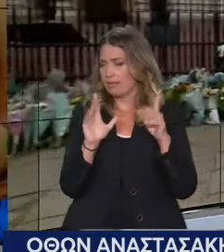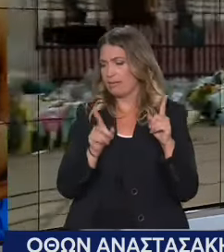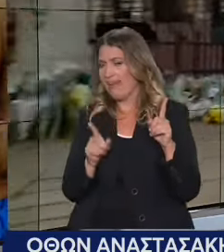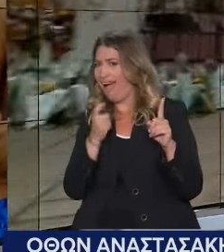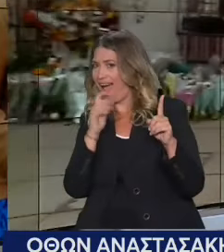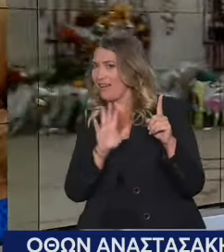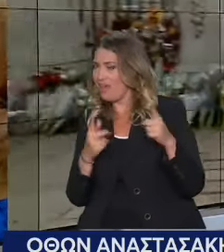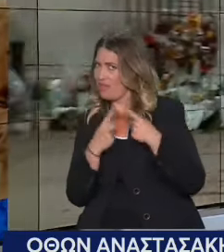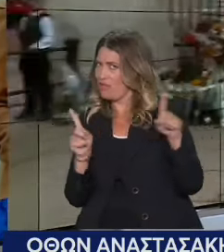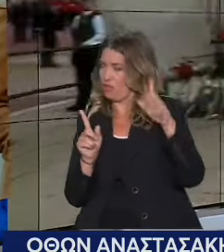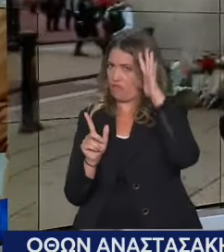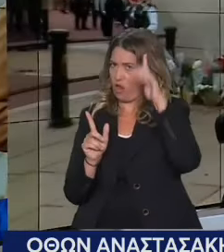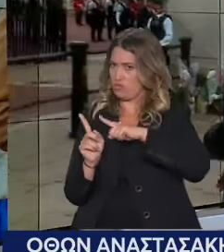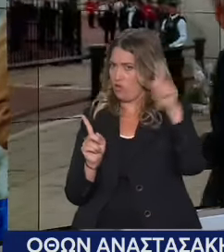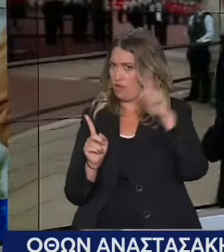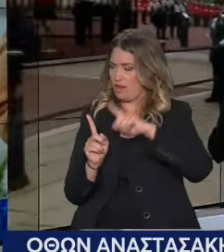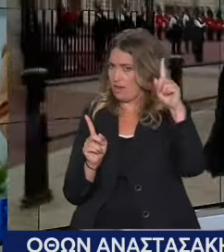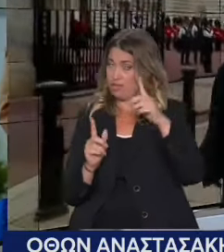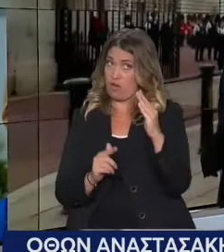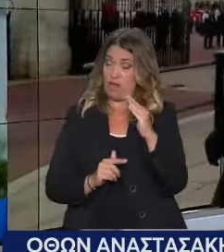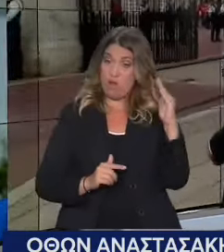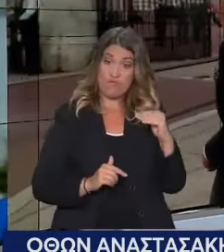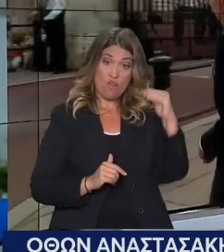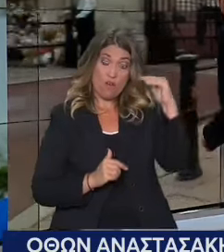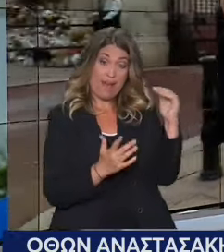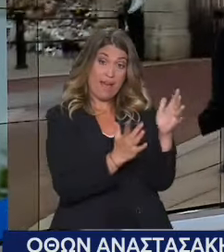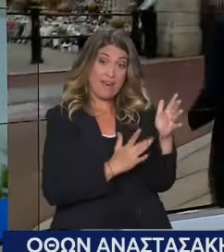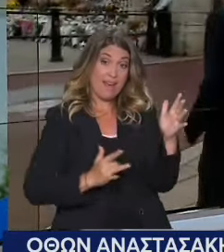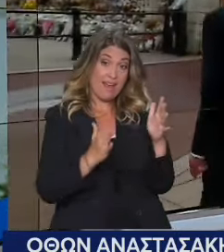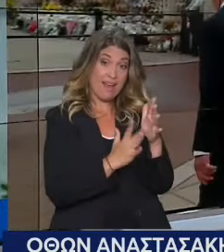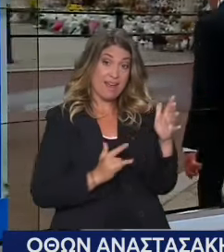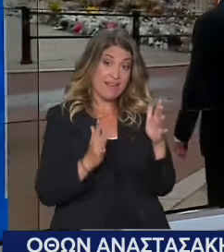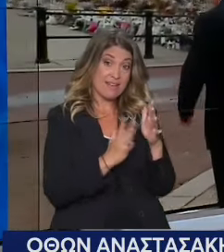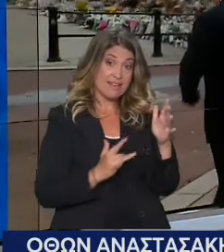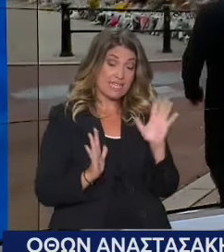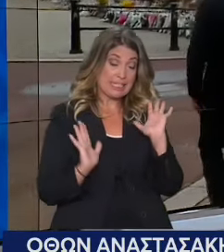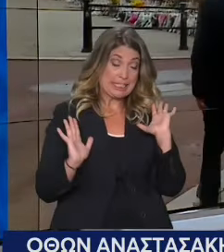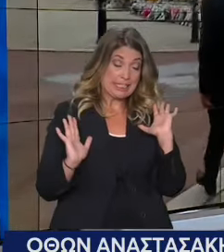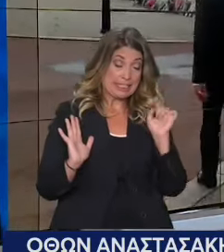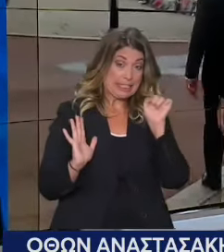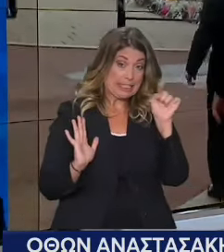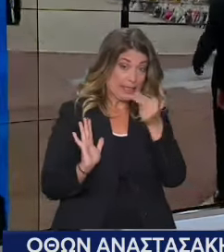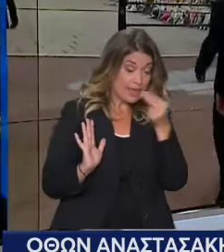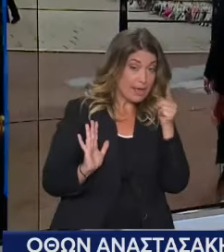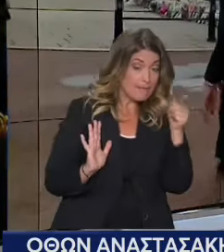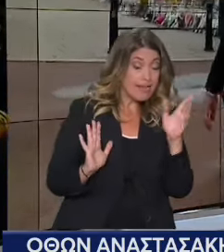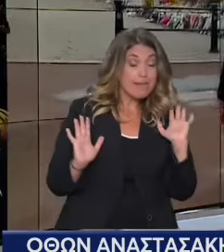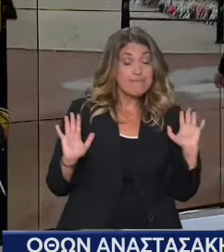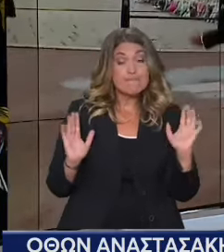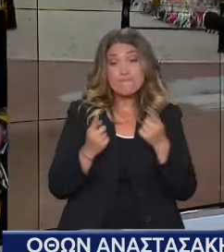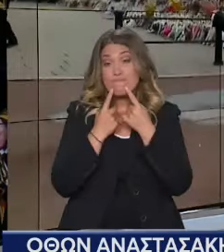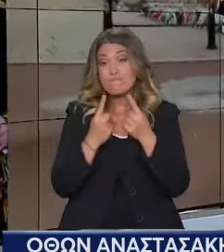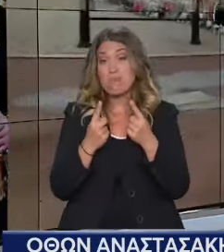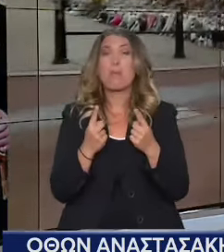Αγγλία. Και επίσης υπάρχει και το θέμα της Βόρειας Ιρλανδίας φυσικά, που και αυτό είναι ένα πάρα πολύ ευαίσθητο ζήτημα. Σίγουρα δεν μπορούμε να